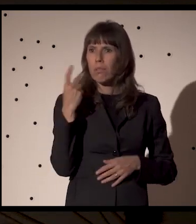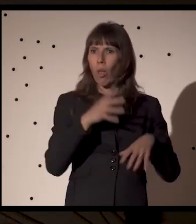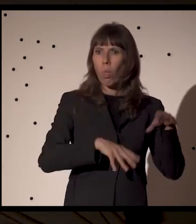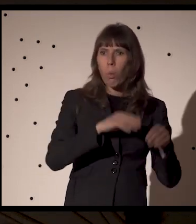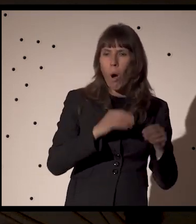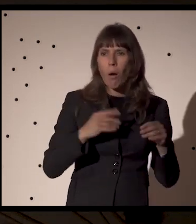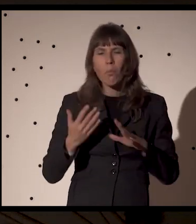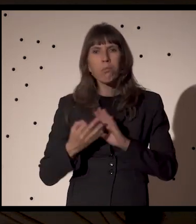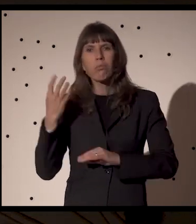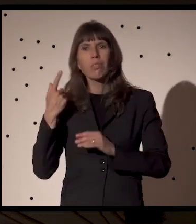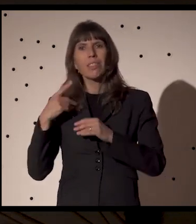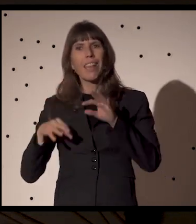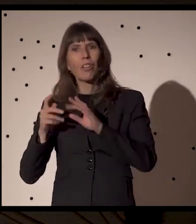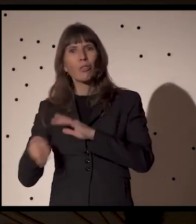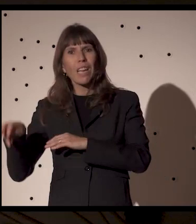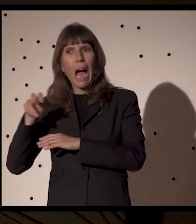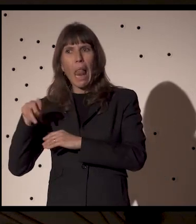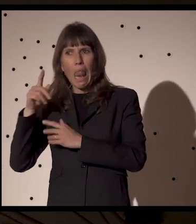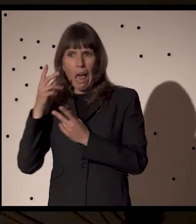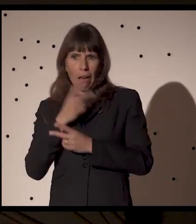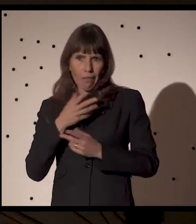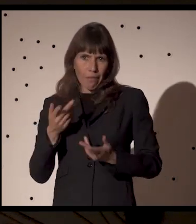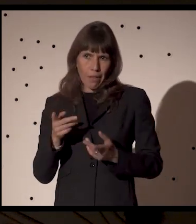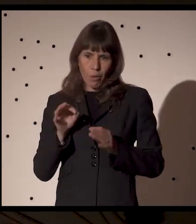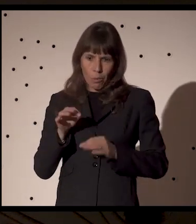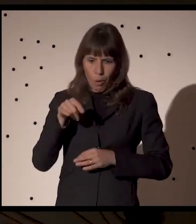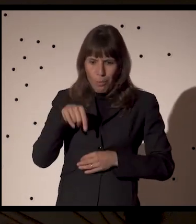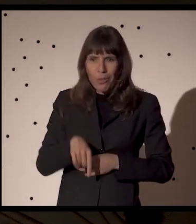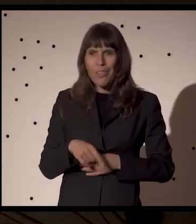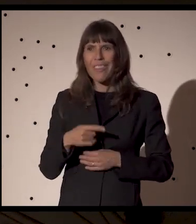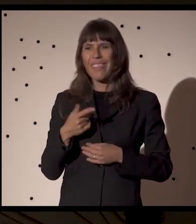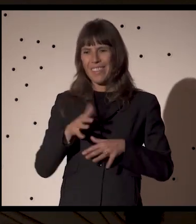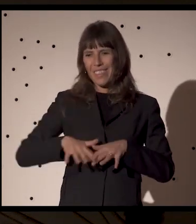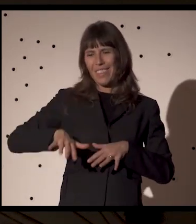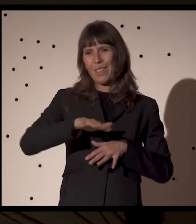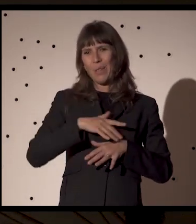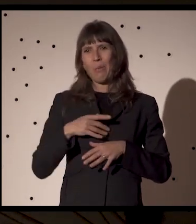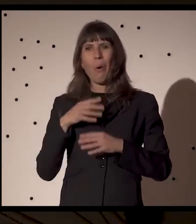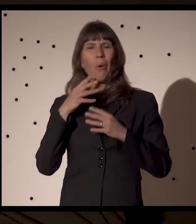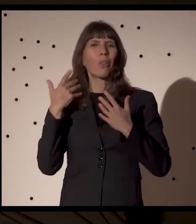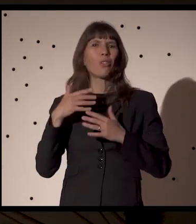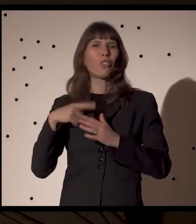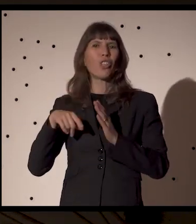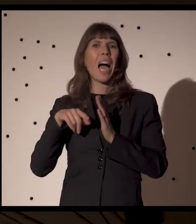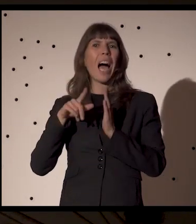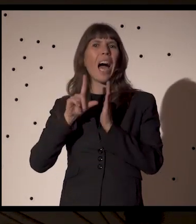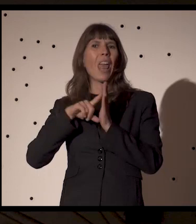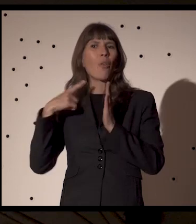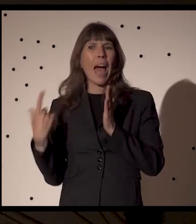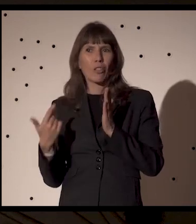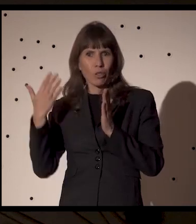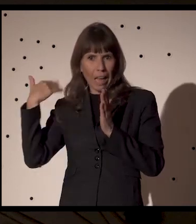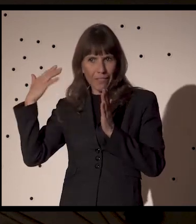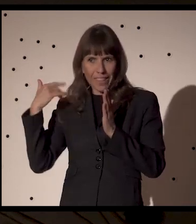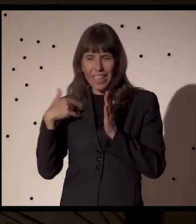anche quella che arriva ai tempi di Leonardo Da Vinci Grazie Elena e completiamo questo giro con un partner